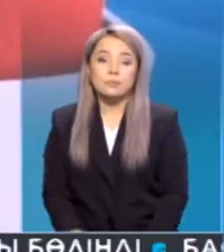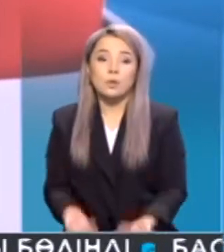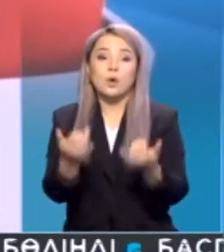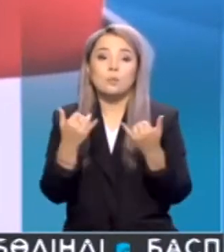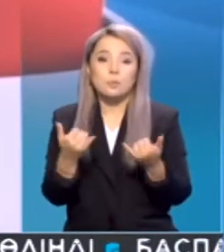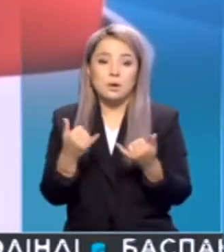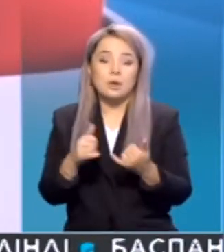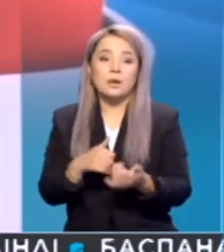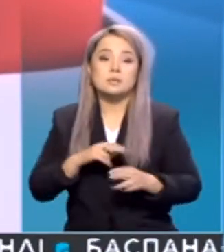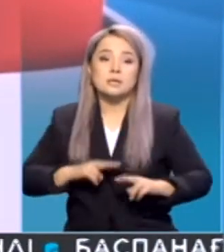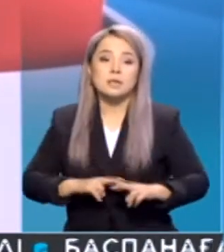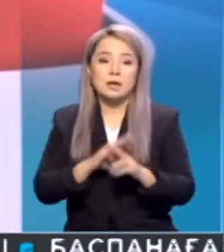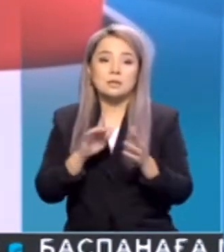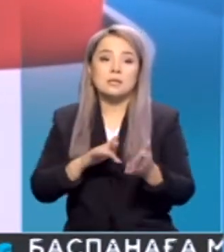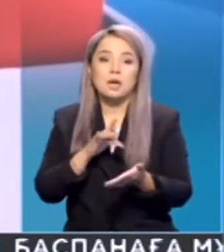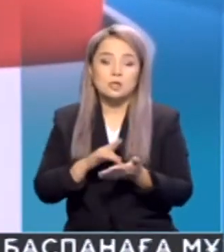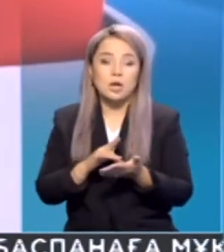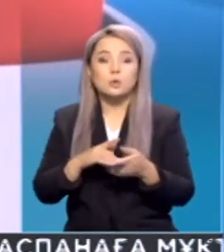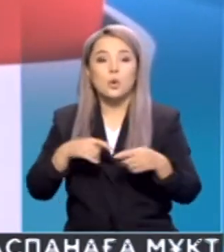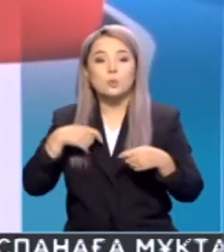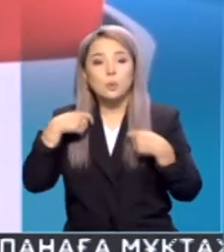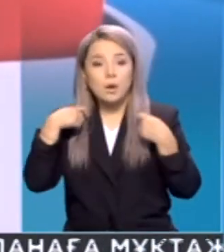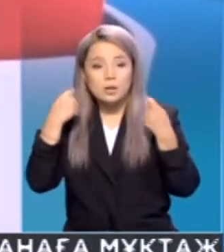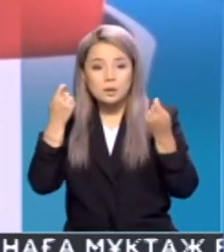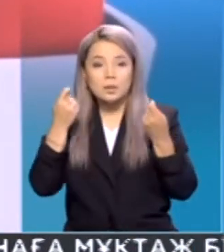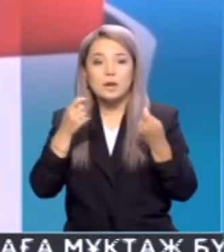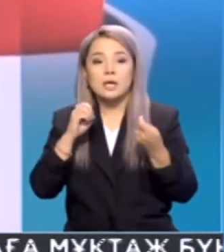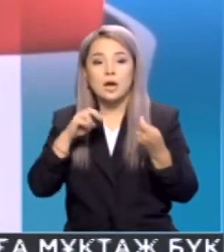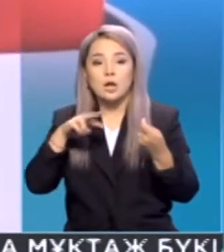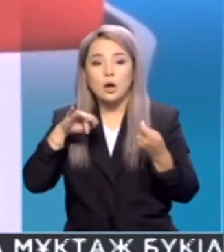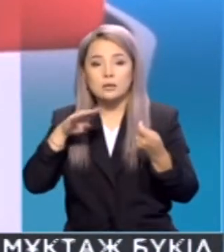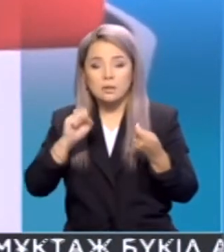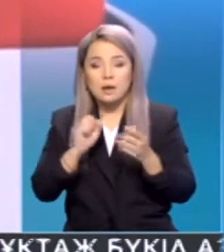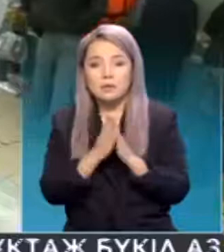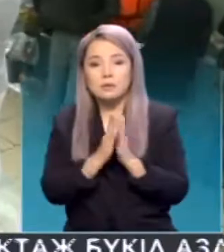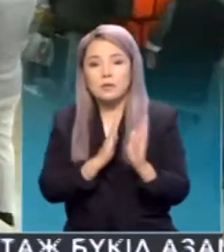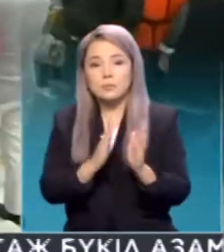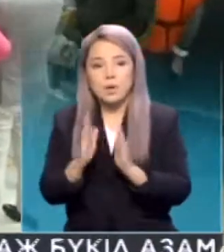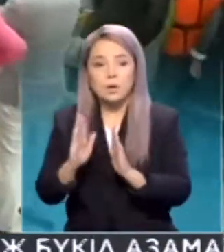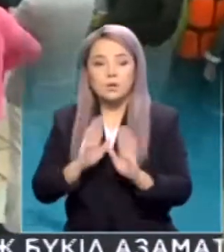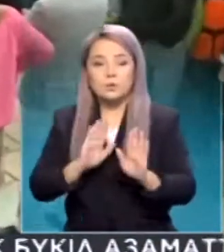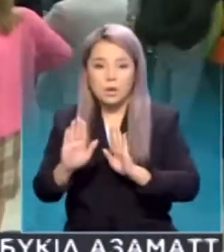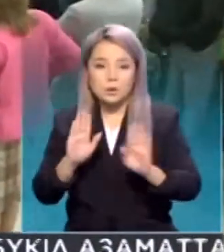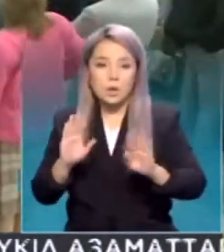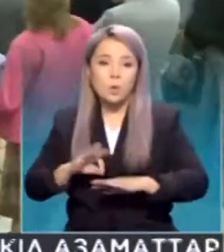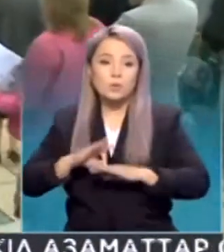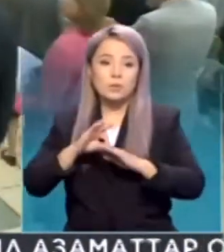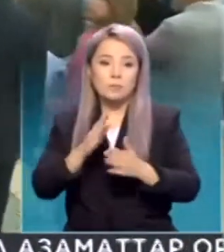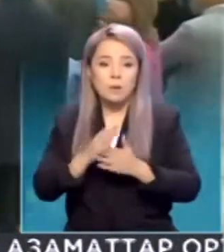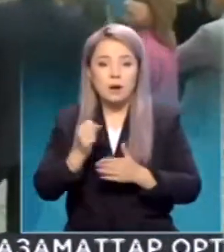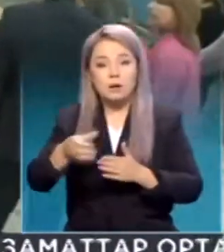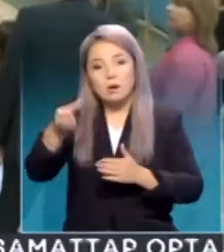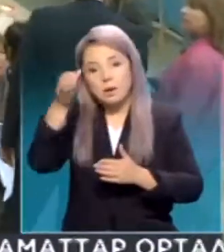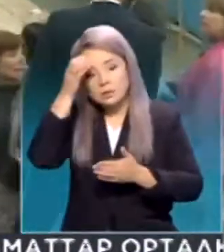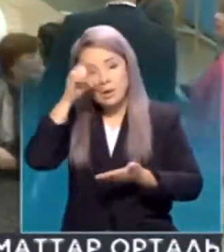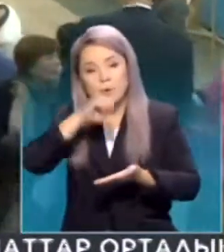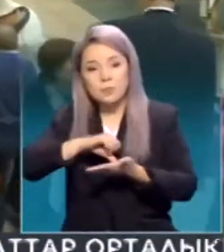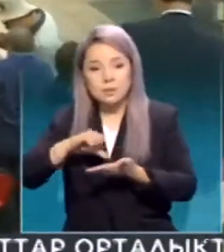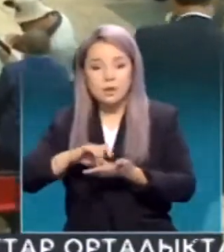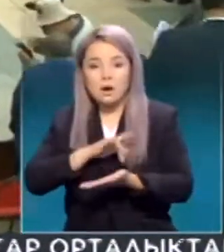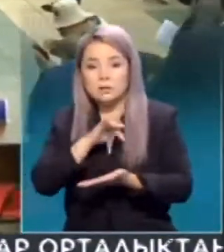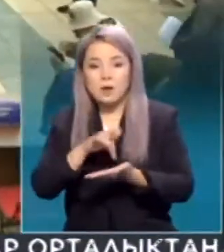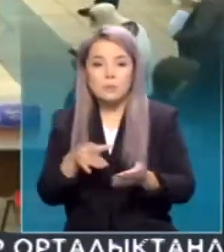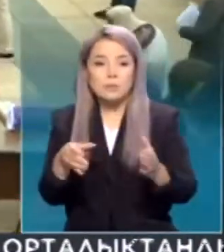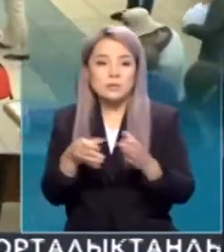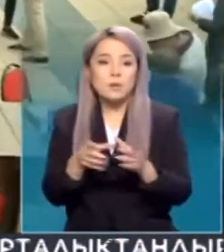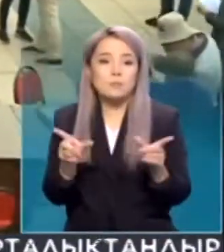Бүгін бас қаланың туған күніне орай Елорда кітап тайм көрме жәрмеңкесі ұйымдастырылды. Шараны Ұлттық академиялық кітапхана мен қалалық әкімдік